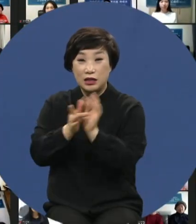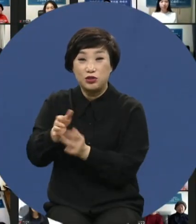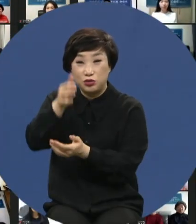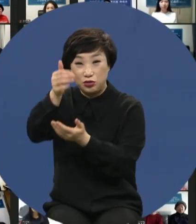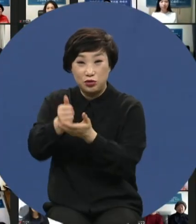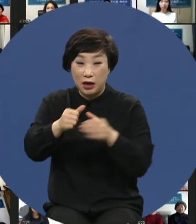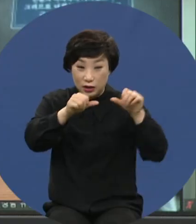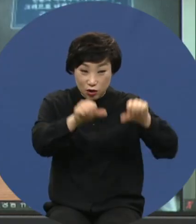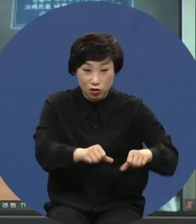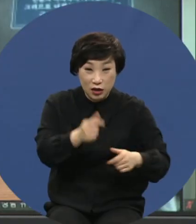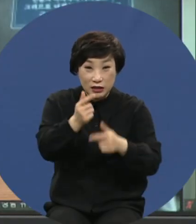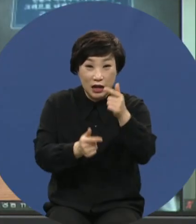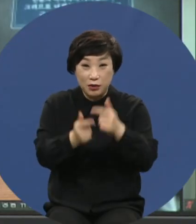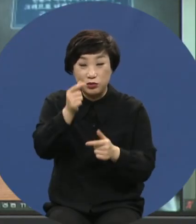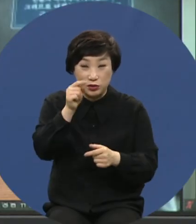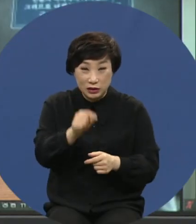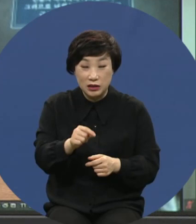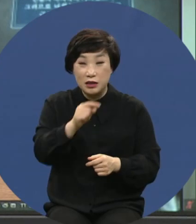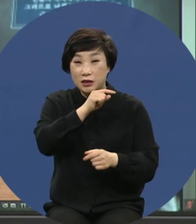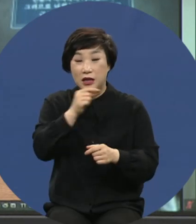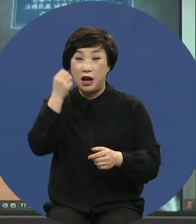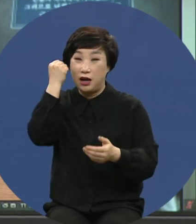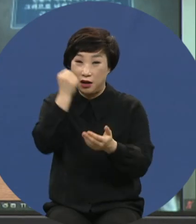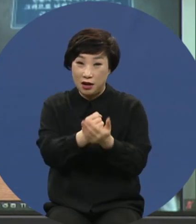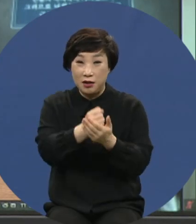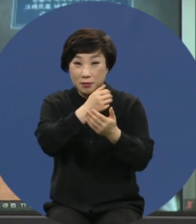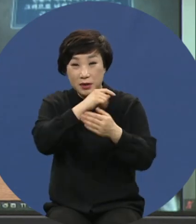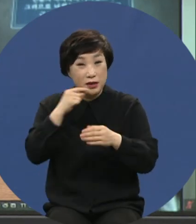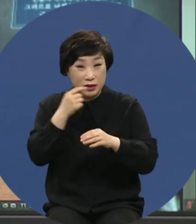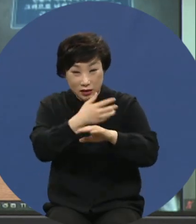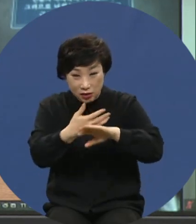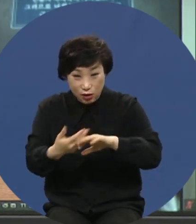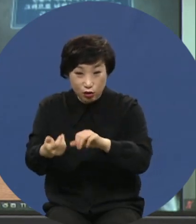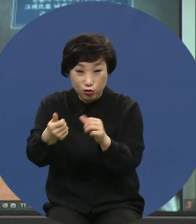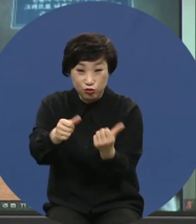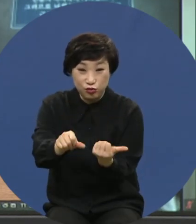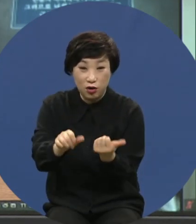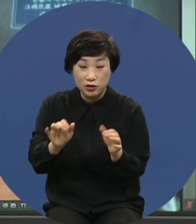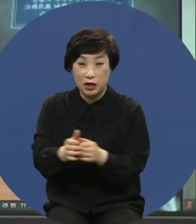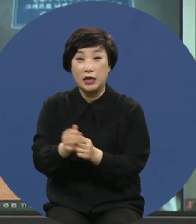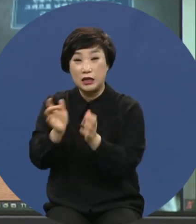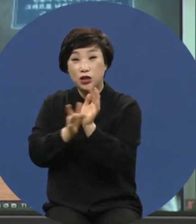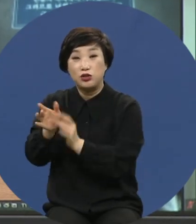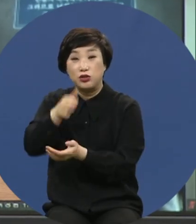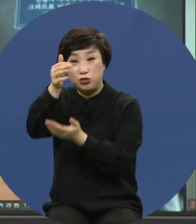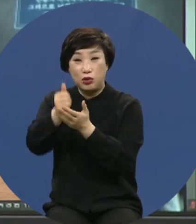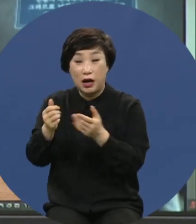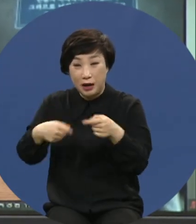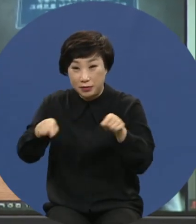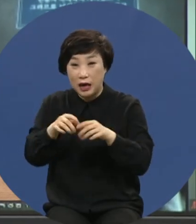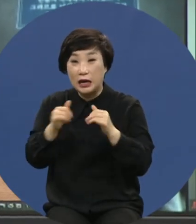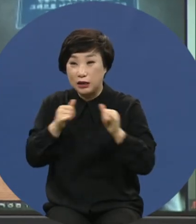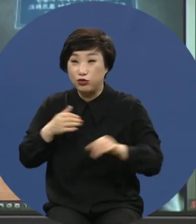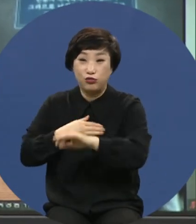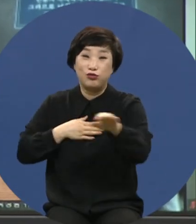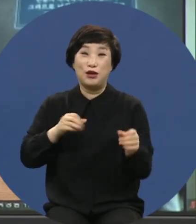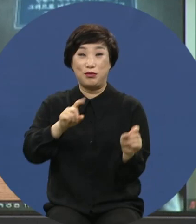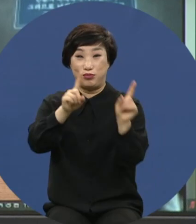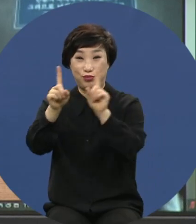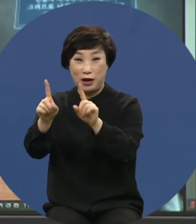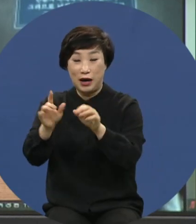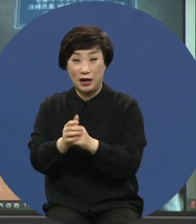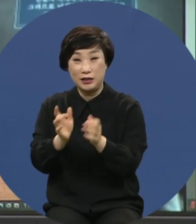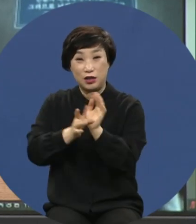그리스도가 교주의 나무에서 피 흘려 죽으시면 곧 예수와 함께한 인류의 부활이요, 예수